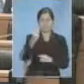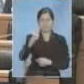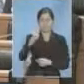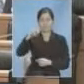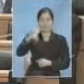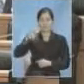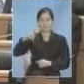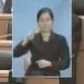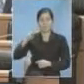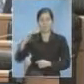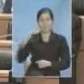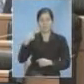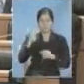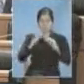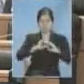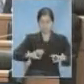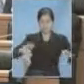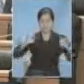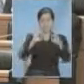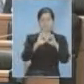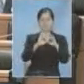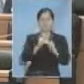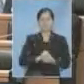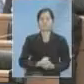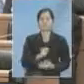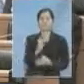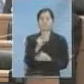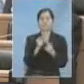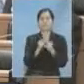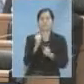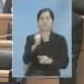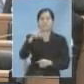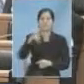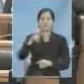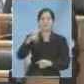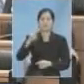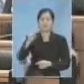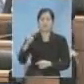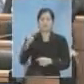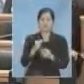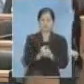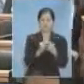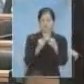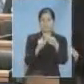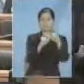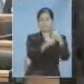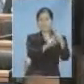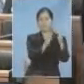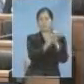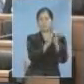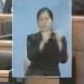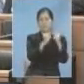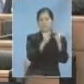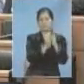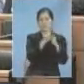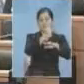างยิ่งอปพ.ร.นะครับก็ขึ้นกับทางในอำเภอแล้วก็กำกับดูแลในระดับ